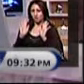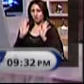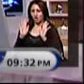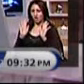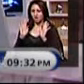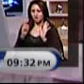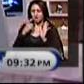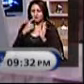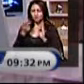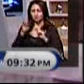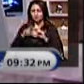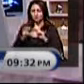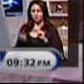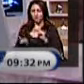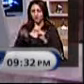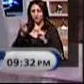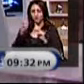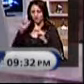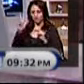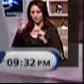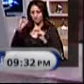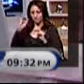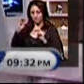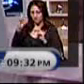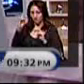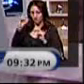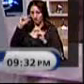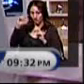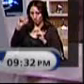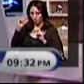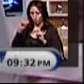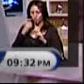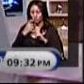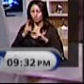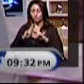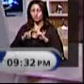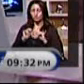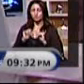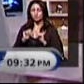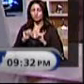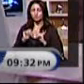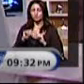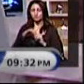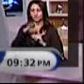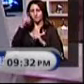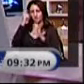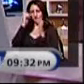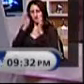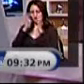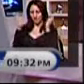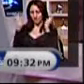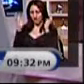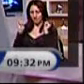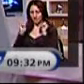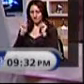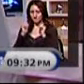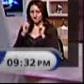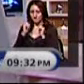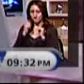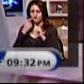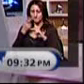دي وكان يعني بصراحة انا هو في كان عالم اجتماع جمع نابليون